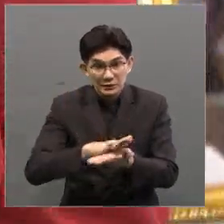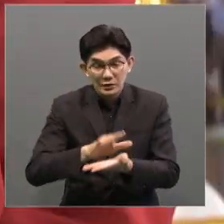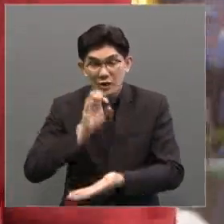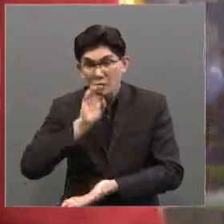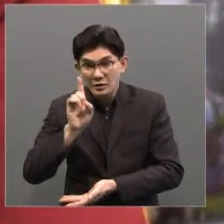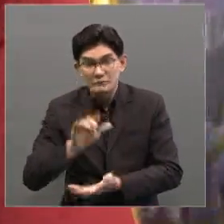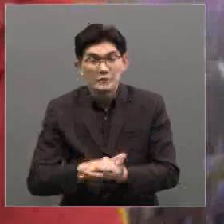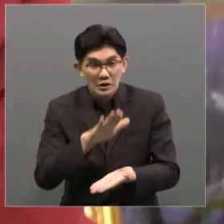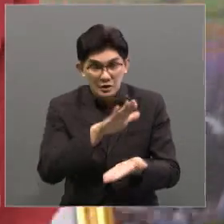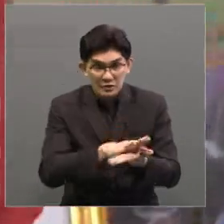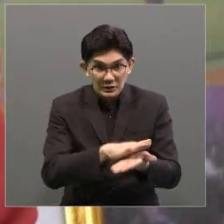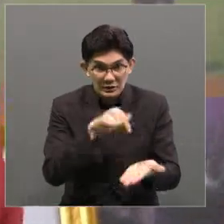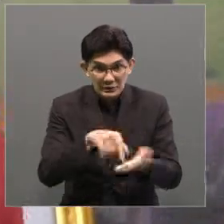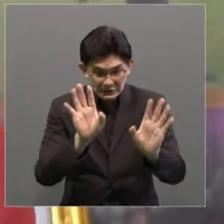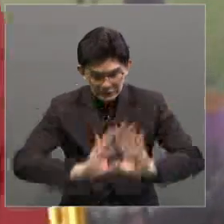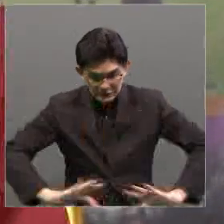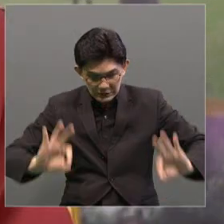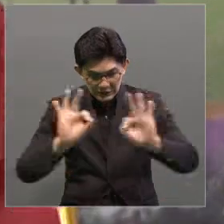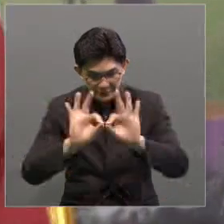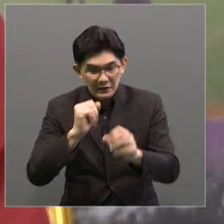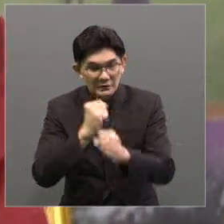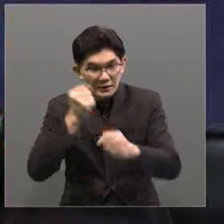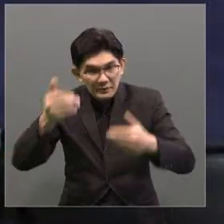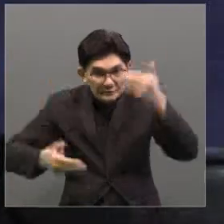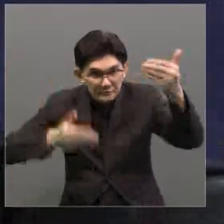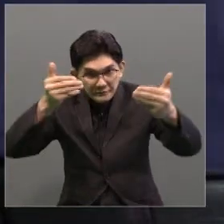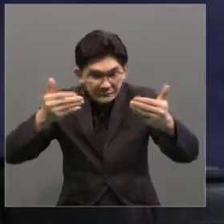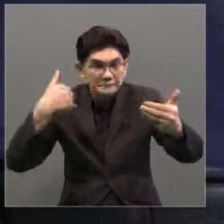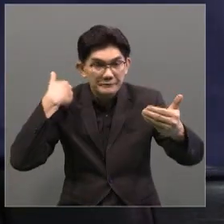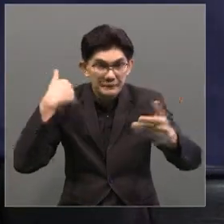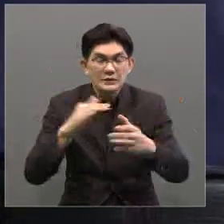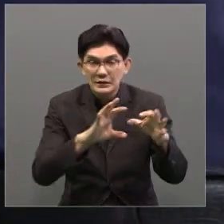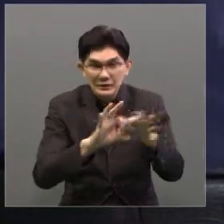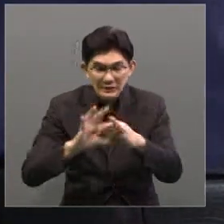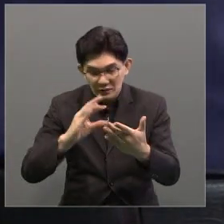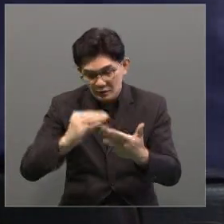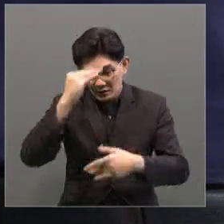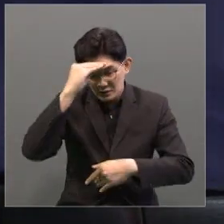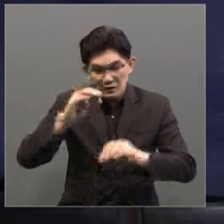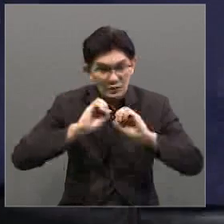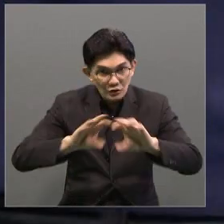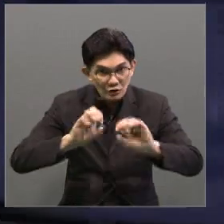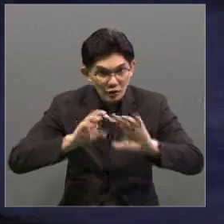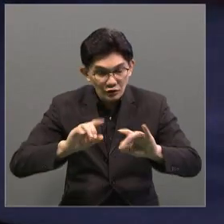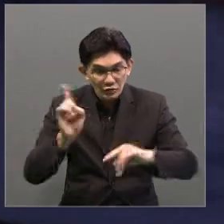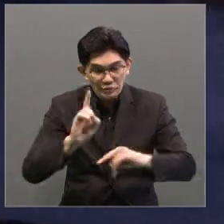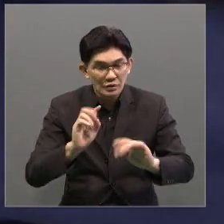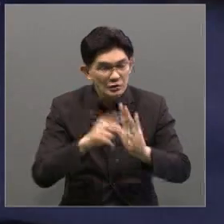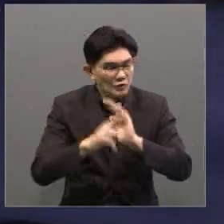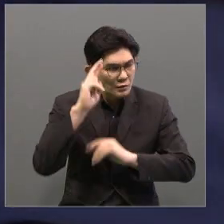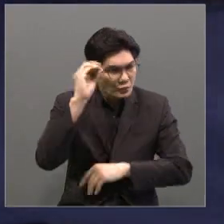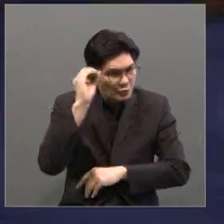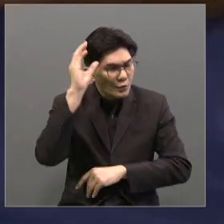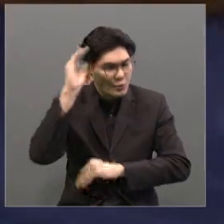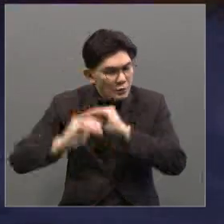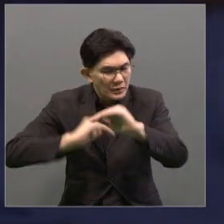โรงเรียนเริงนกทาจะเน้นให้นักเรียนได้ทำกิจกรรมเป็นหลักโดยเฉพาะในเรื่องการเรียนการสอนจะต้องนำความรู้พัฒนาออกม